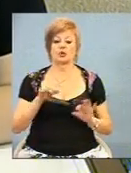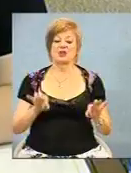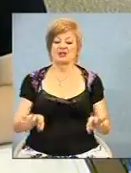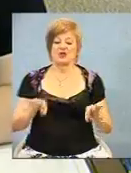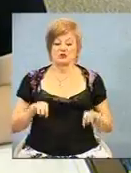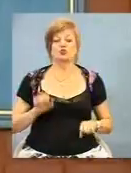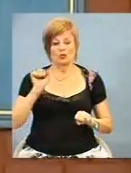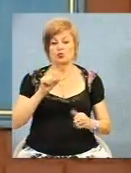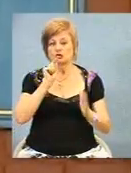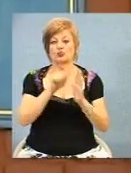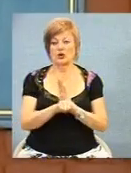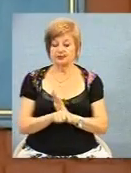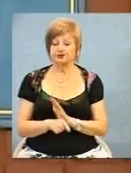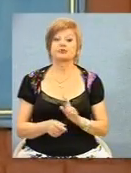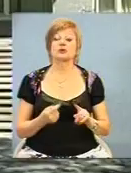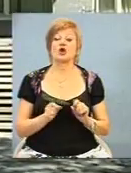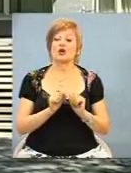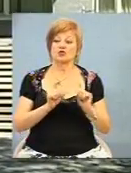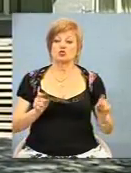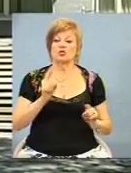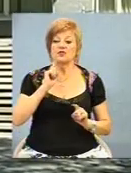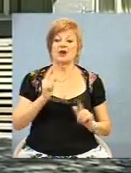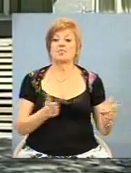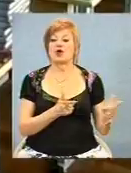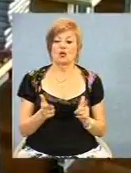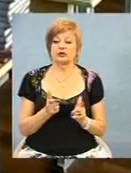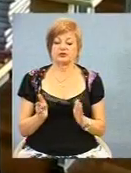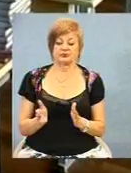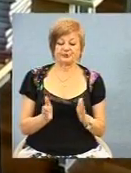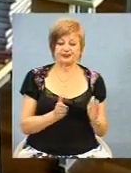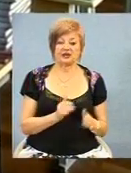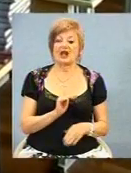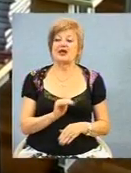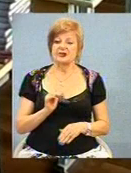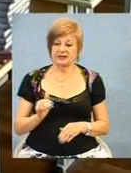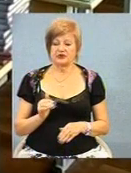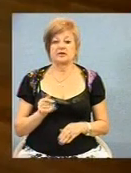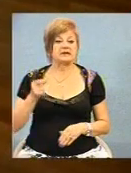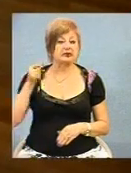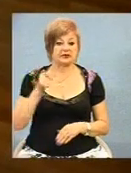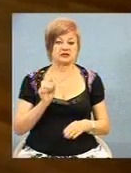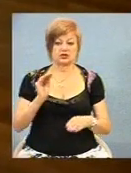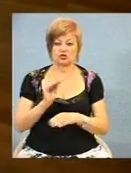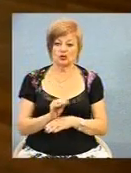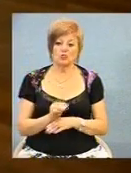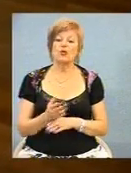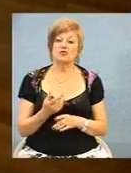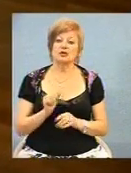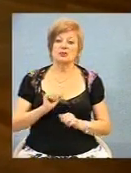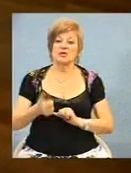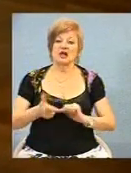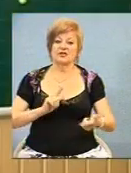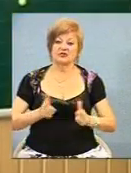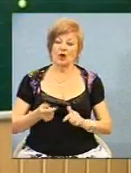візочку може потрапити. У першій школі тим часом готуються потіснитися. Кількість учнів сягне понад 1000. Працюватимуть і в другу зміну, і